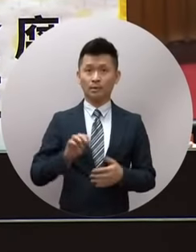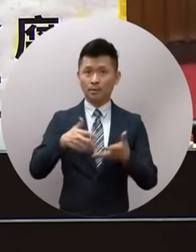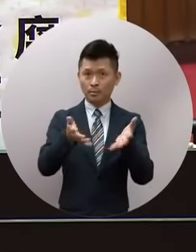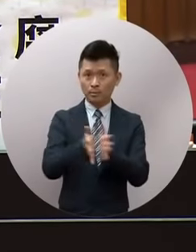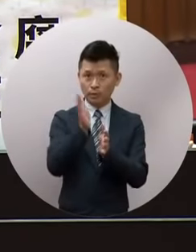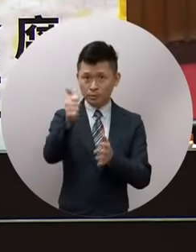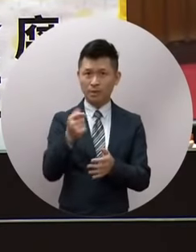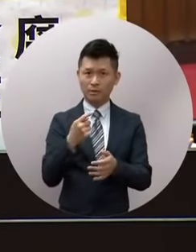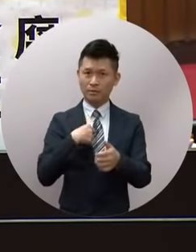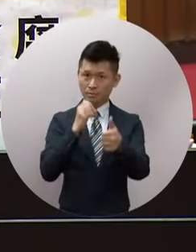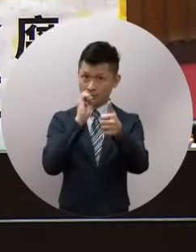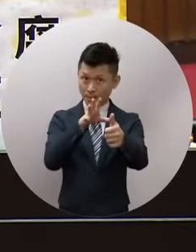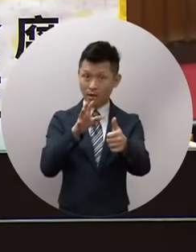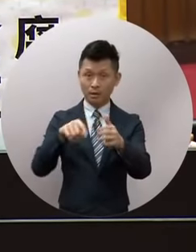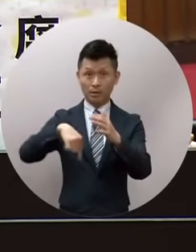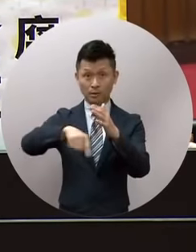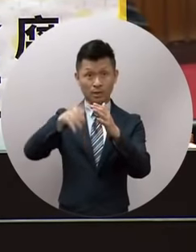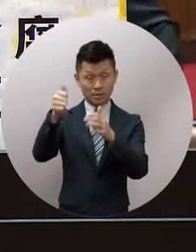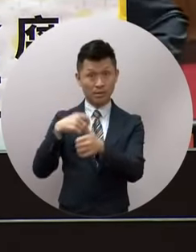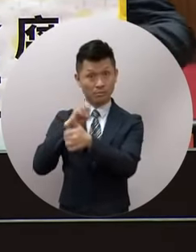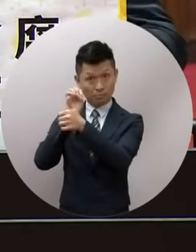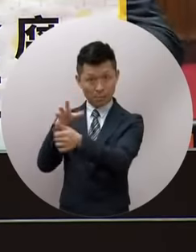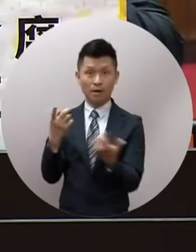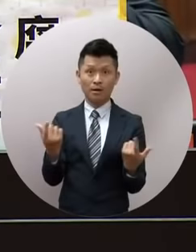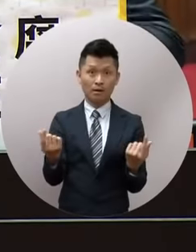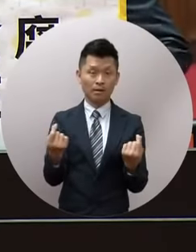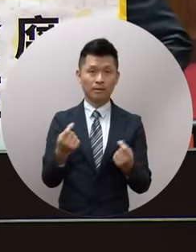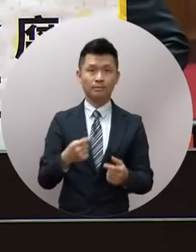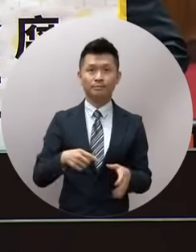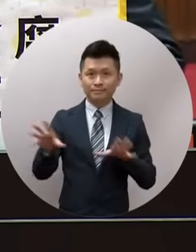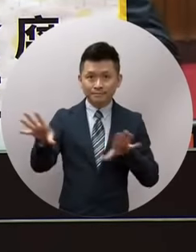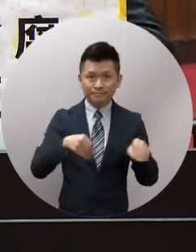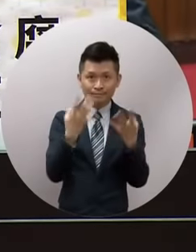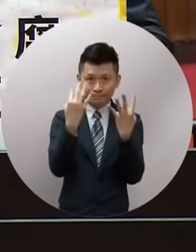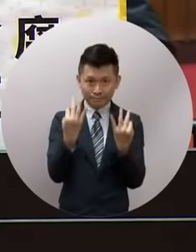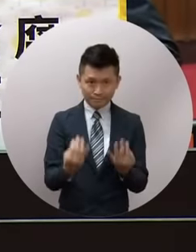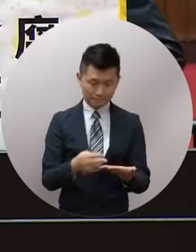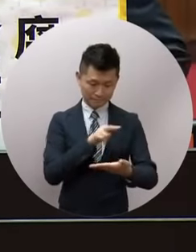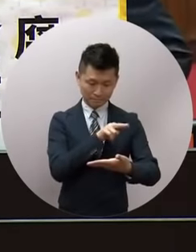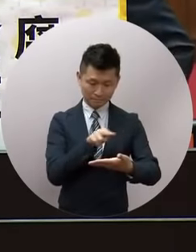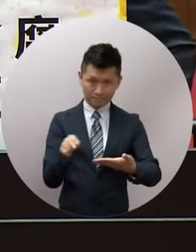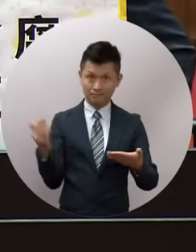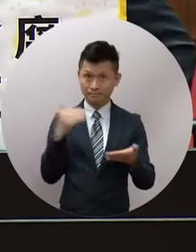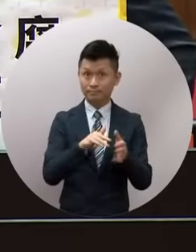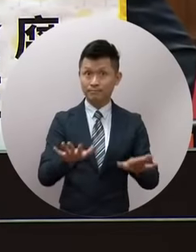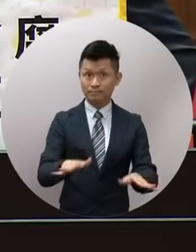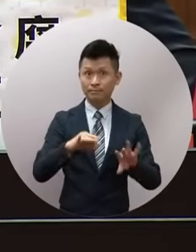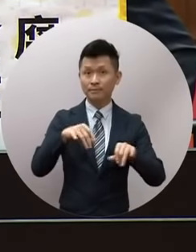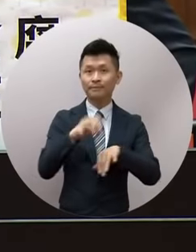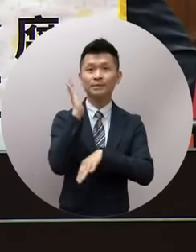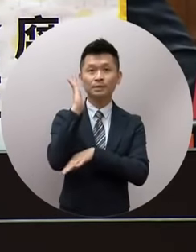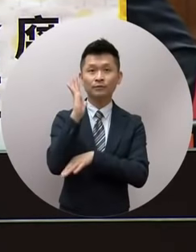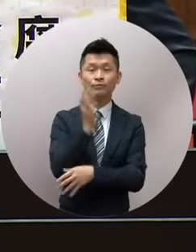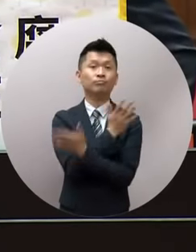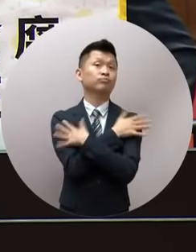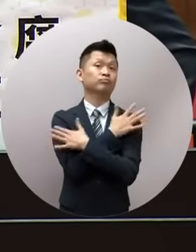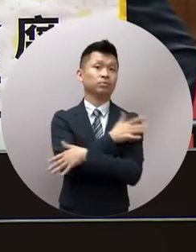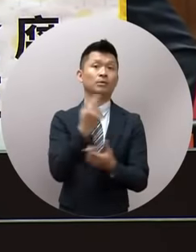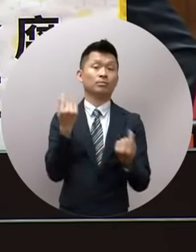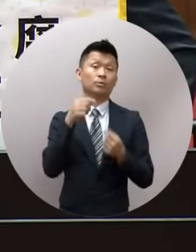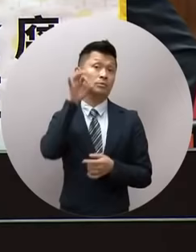证，我就要甲你讲吼，院长，我也要让你了解，根据我们的资料啦吼，到目前为止，地方政府摆烂哦，可比